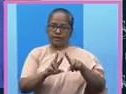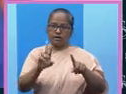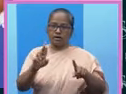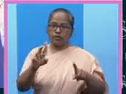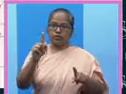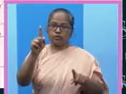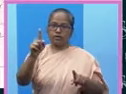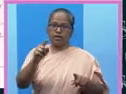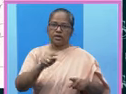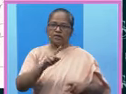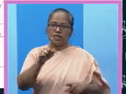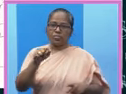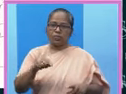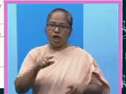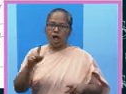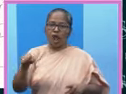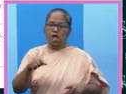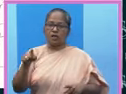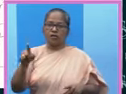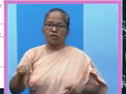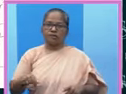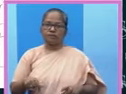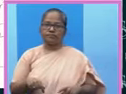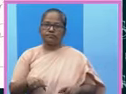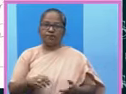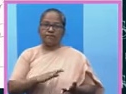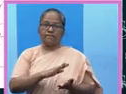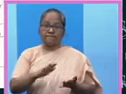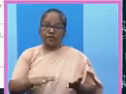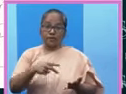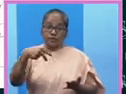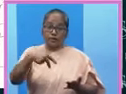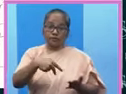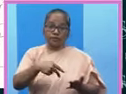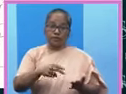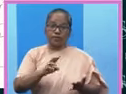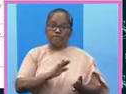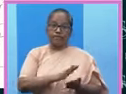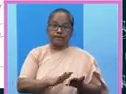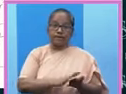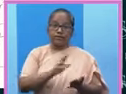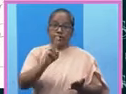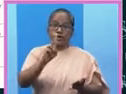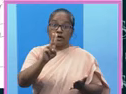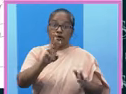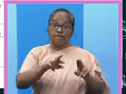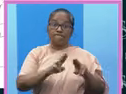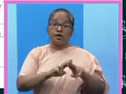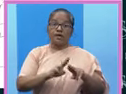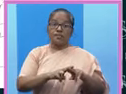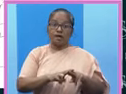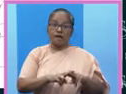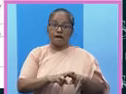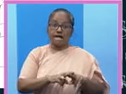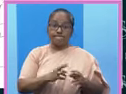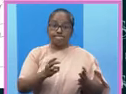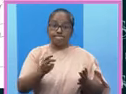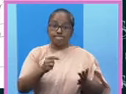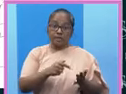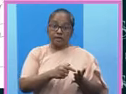அலகுகள். சரிங்களா மாணவர்களே? இப்போ வட்டக்கோண பகுதியின் பரப்பளவு கண்டுபிடிப்பதற்கு 2 சூத்திரங்கள், மையக்கோணம்